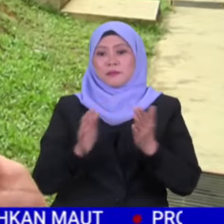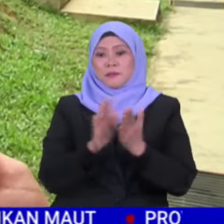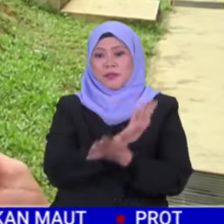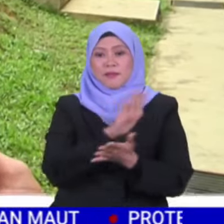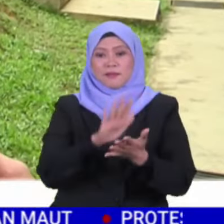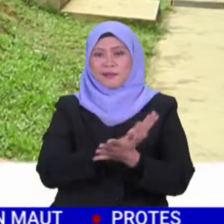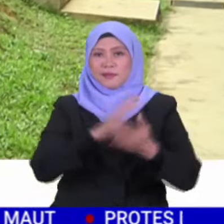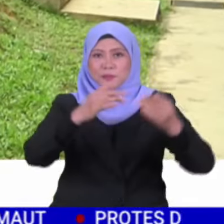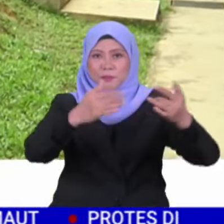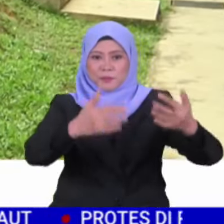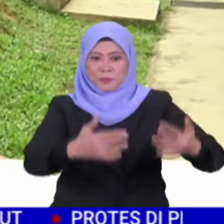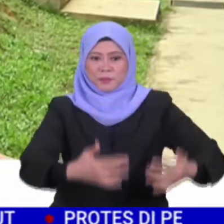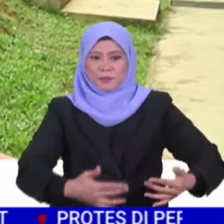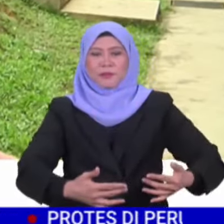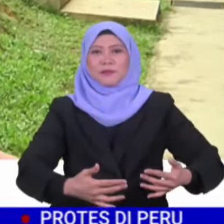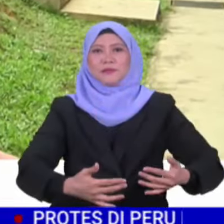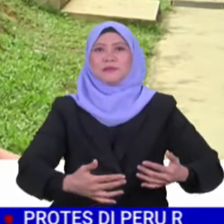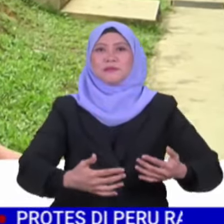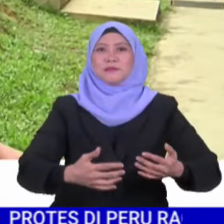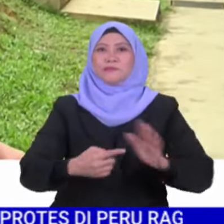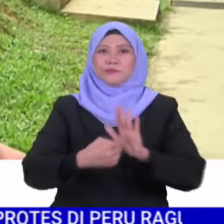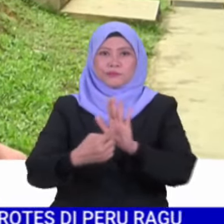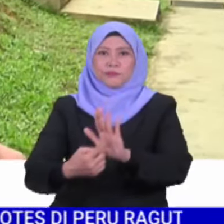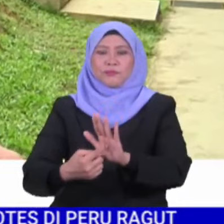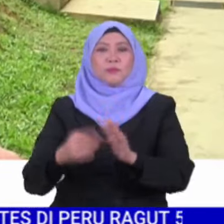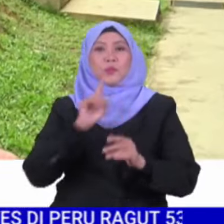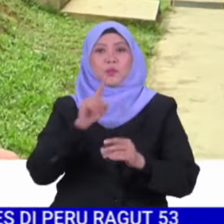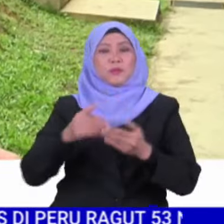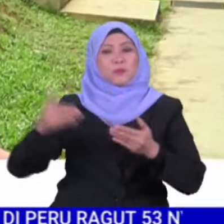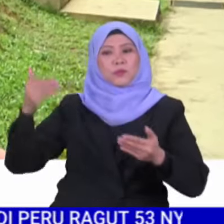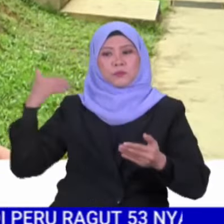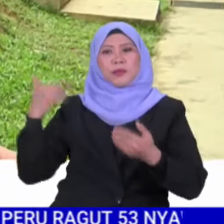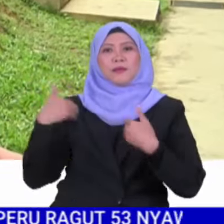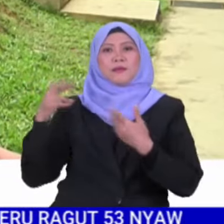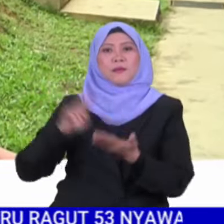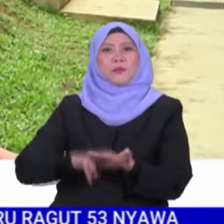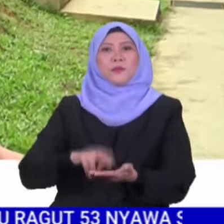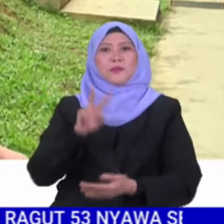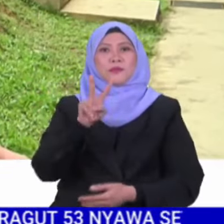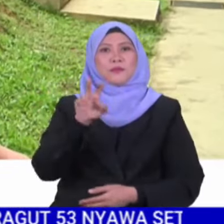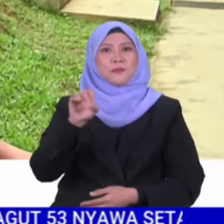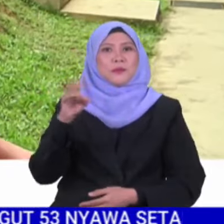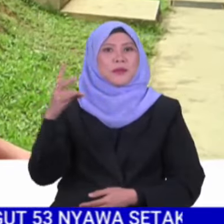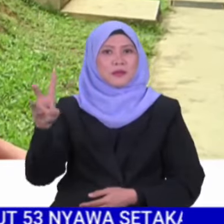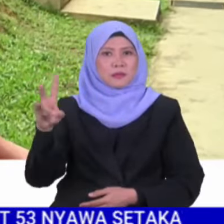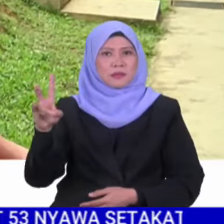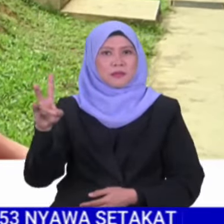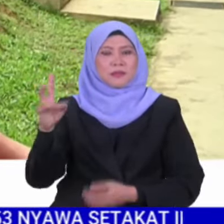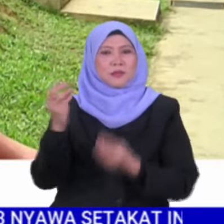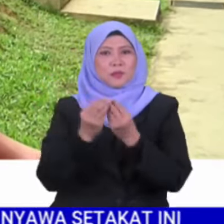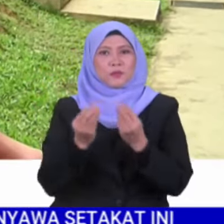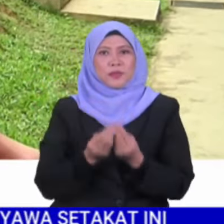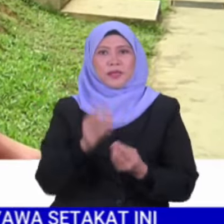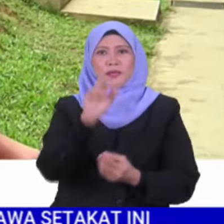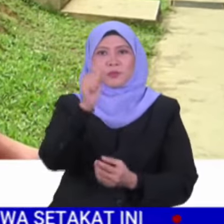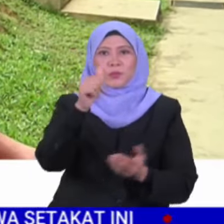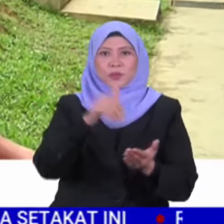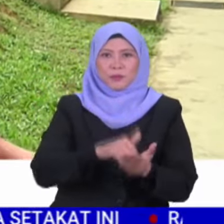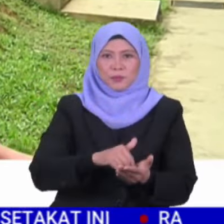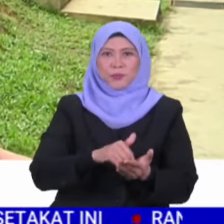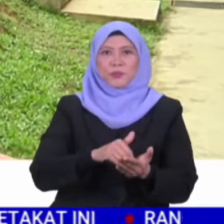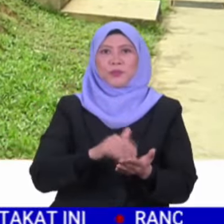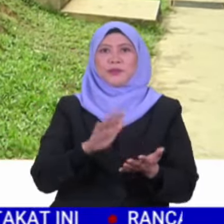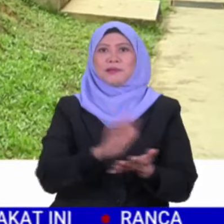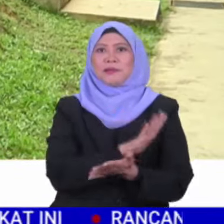in an event. Di mana sebelum ini pernah ada rekod pada tahun 2017 dengan jumlah 10,000